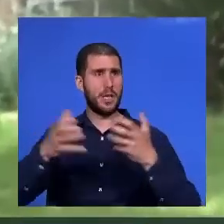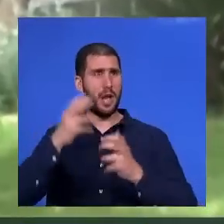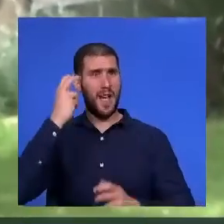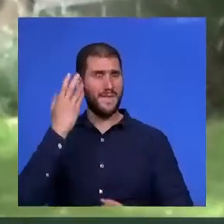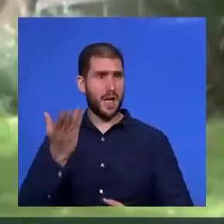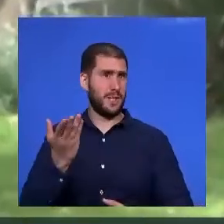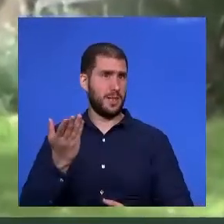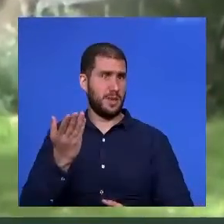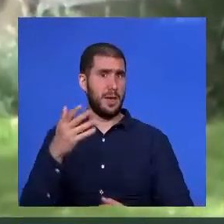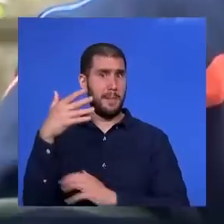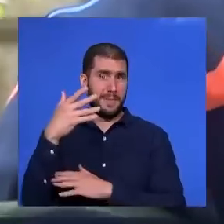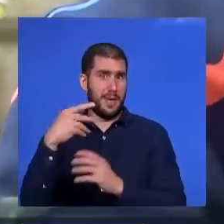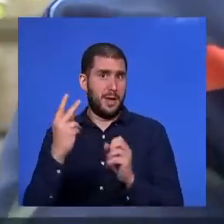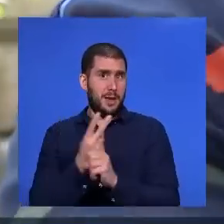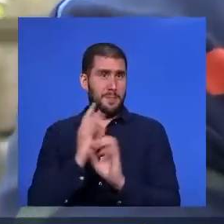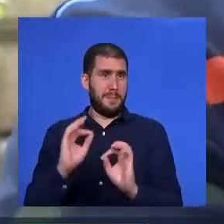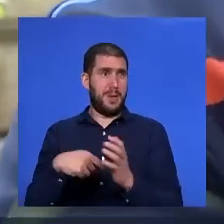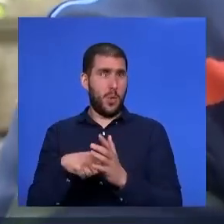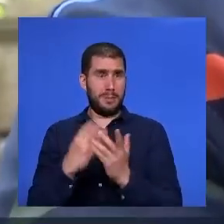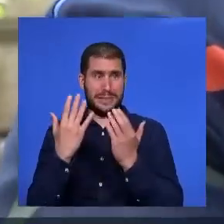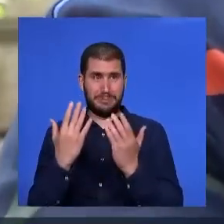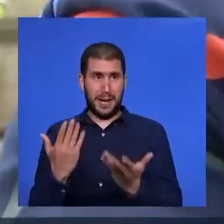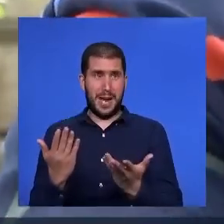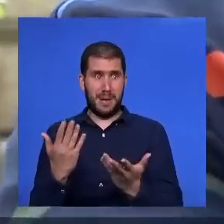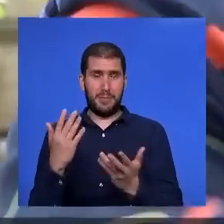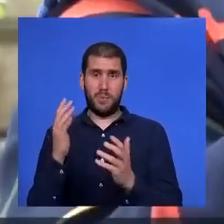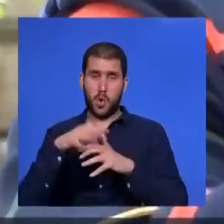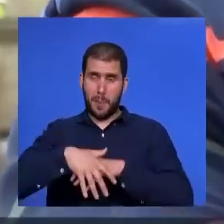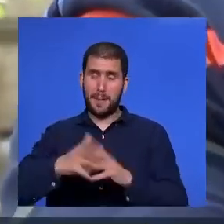הערבית. במדינה מתוקנת, מספרים כאלה מביאים